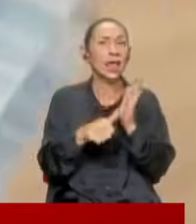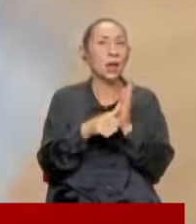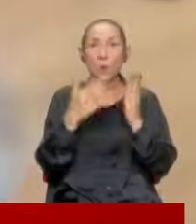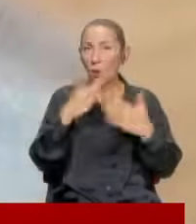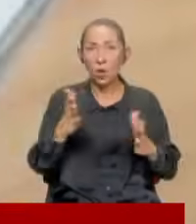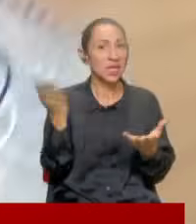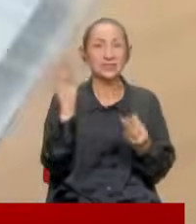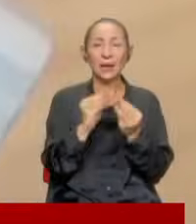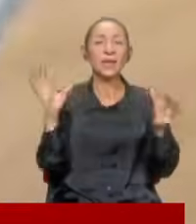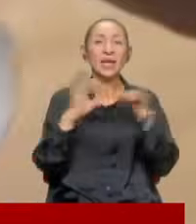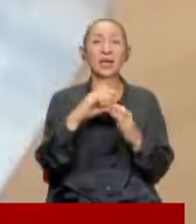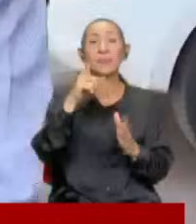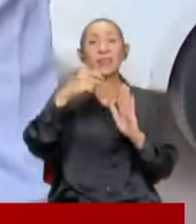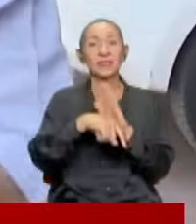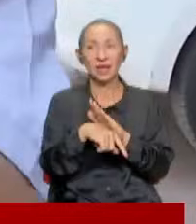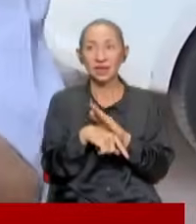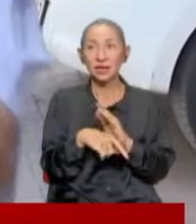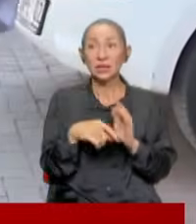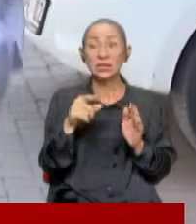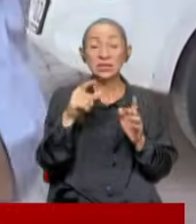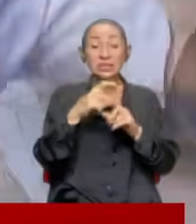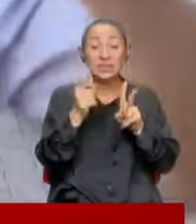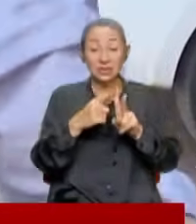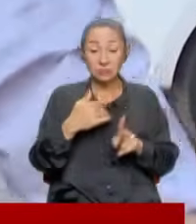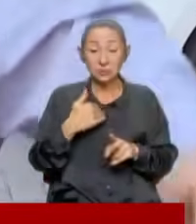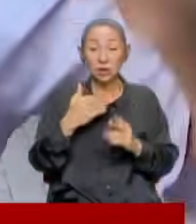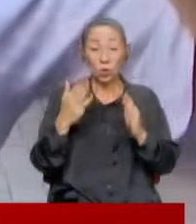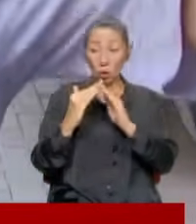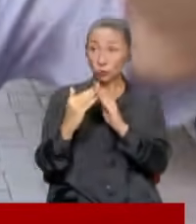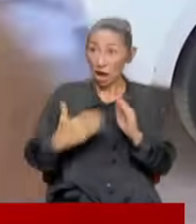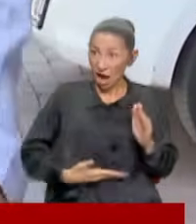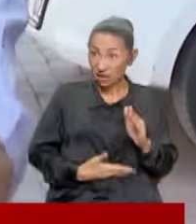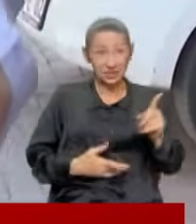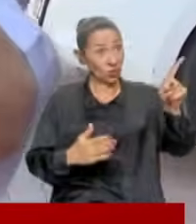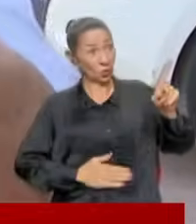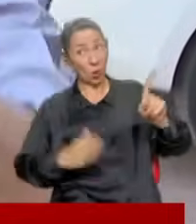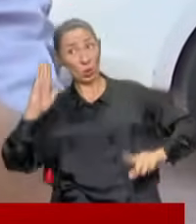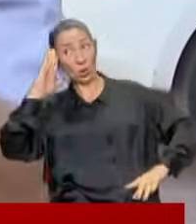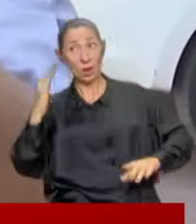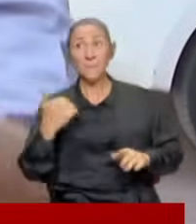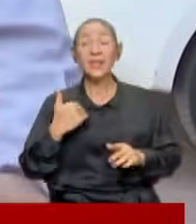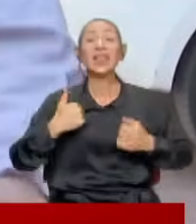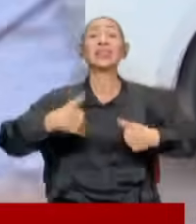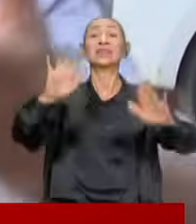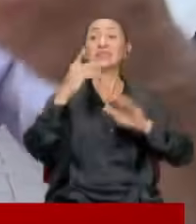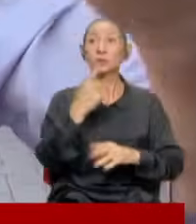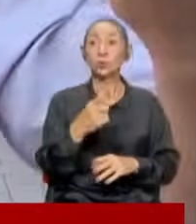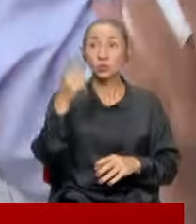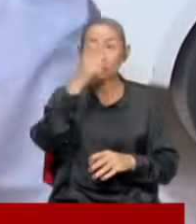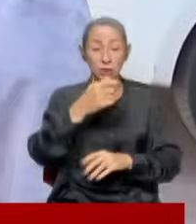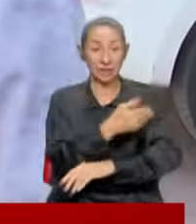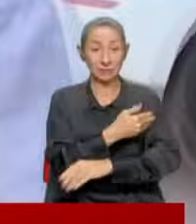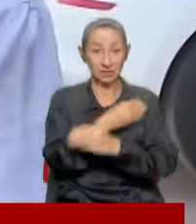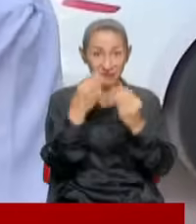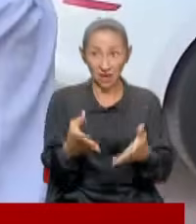var ne de zamana ilişkin bir detay dinimizde böyle bir şey yok komşunun ancak derken sen Tok yatarsan benden değilsin diyor ülkeye